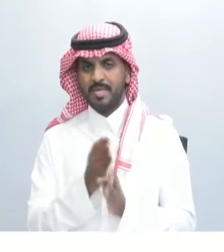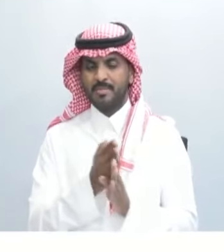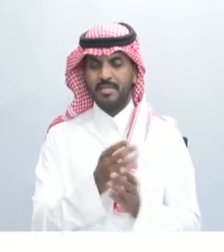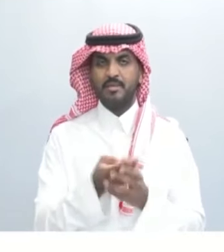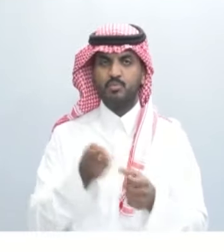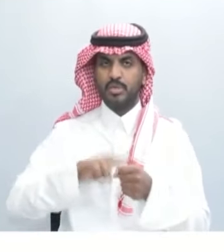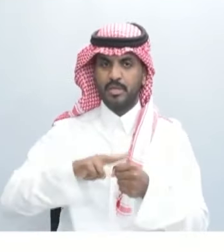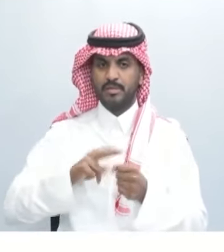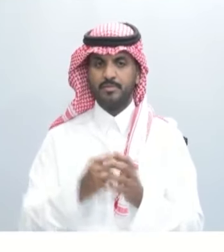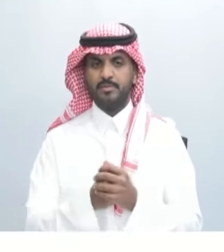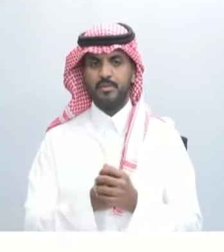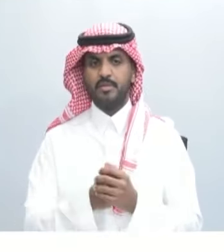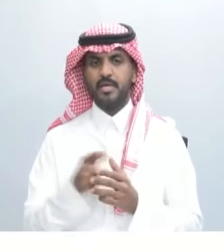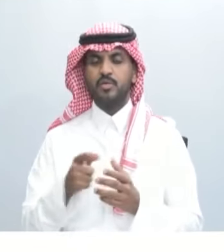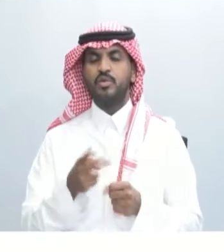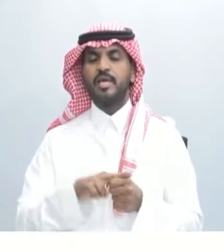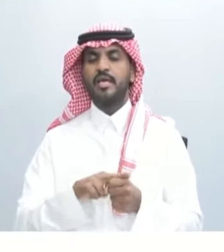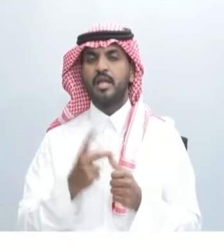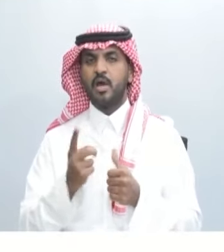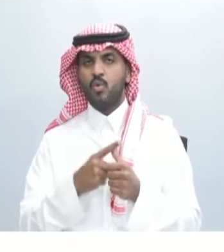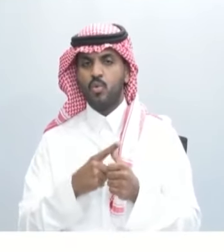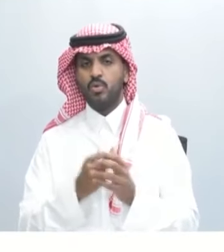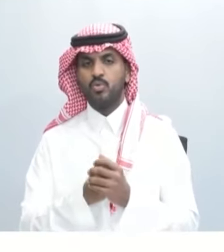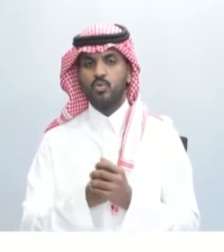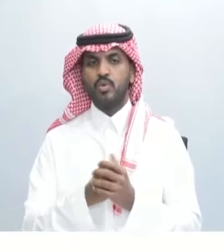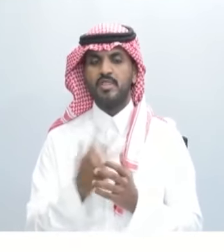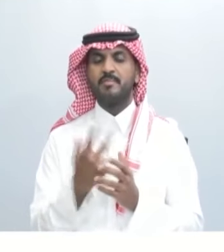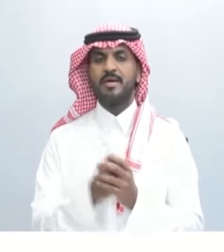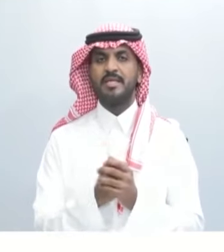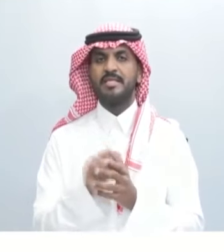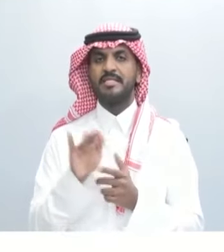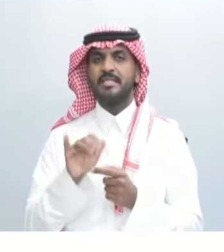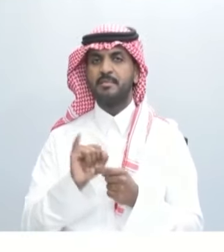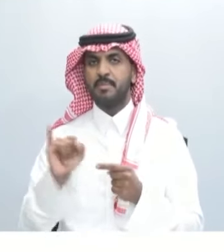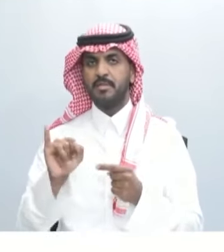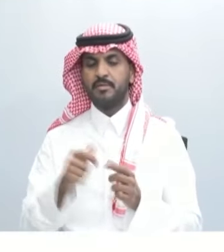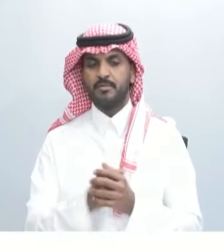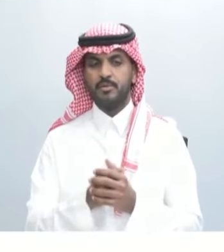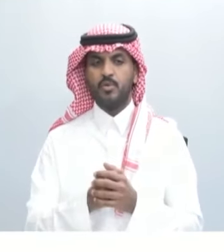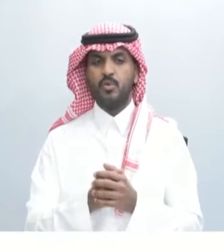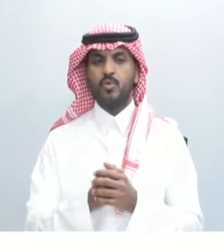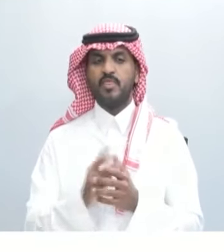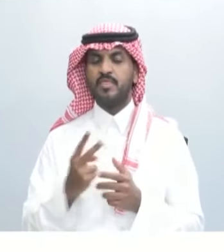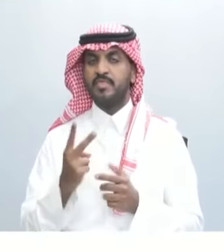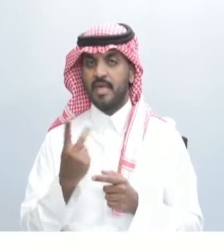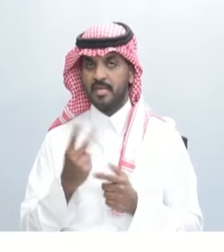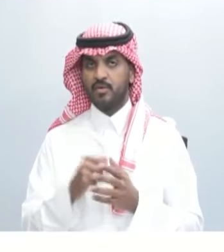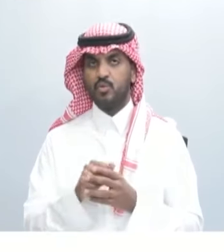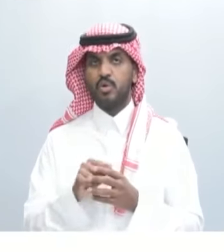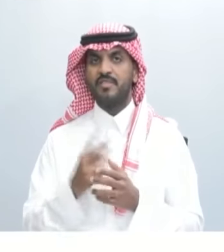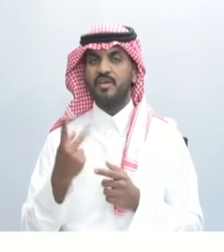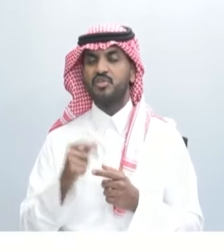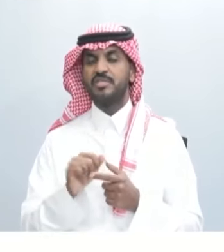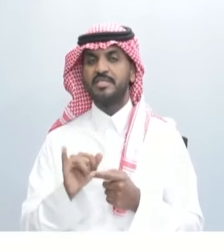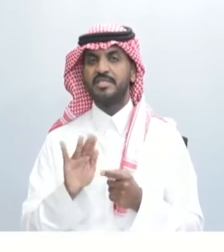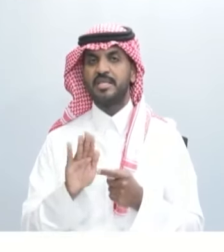متكررين حيث يتكرر الاول كل 8 سم والثاني كل 12